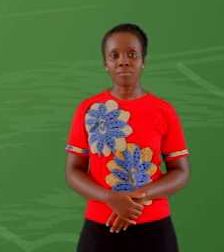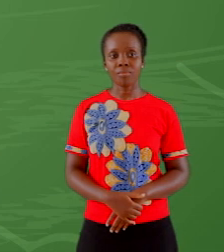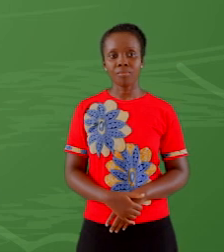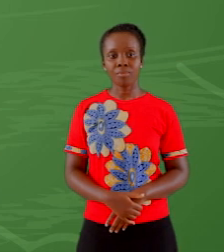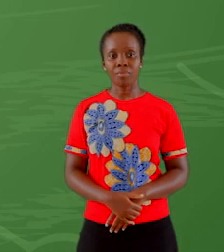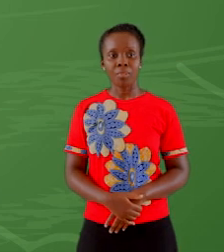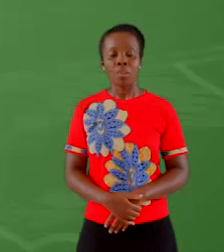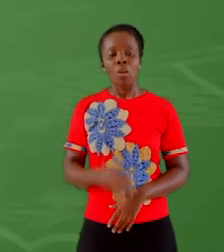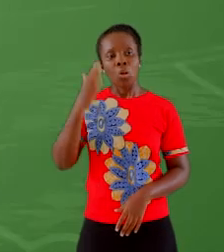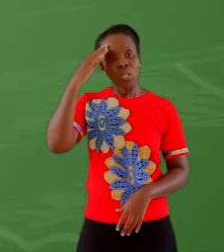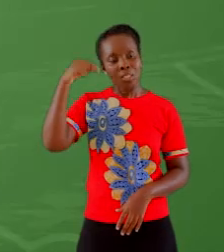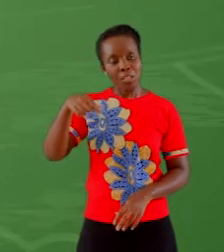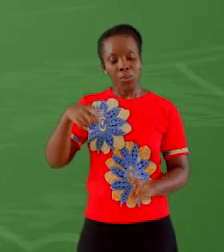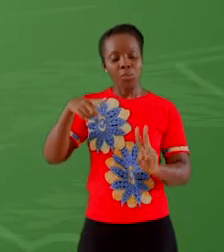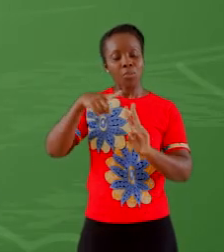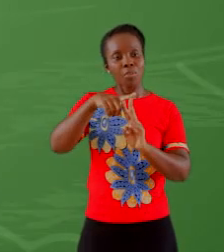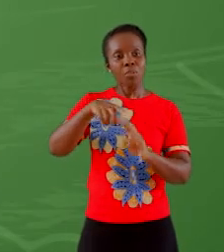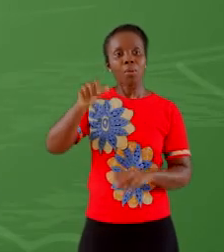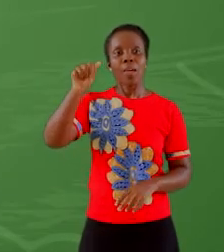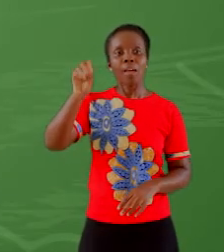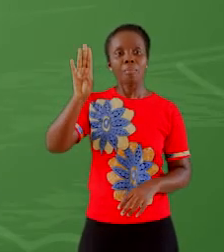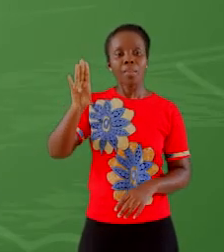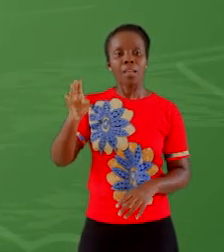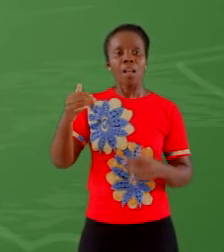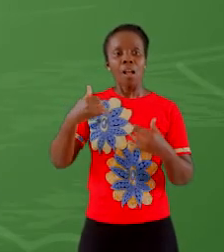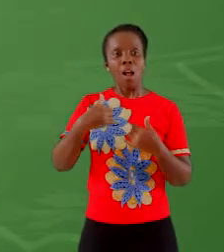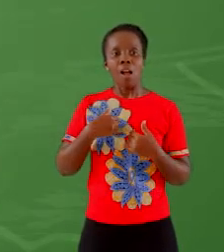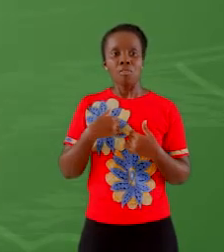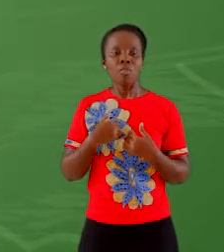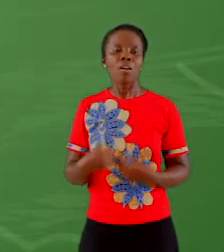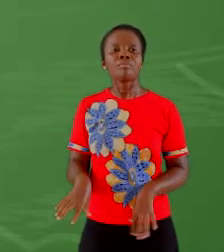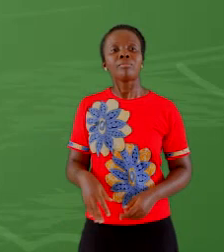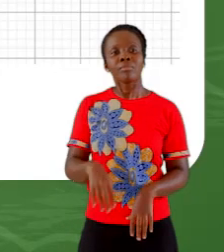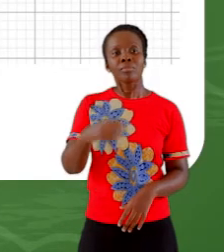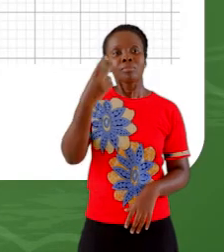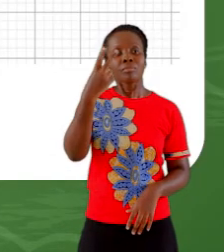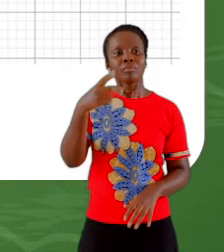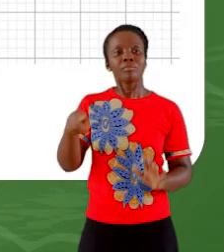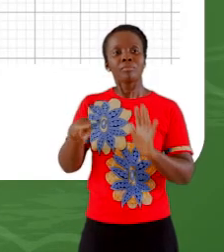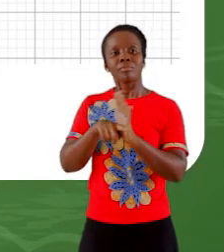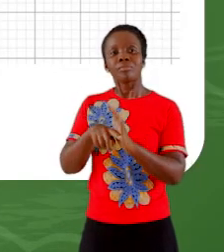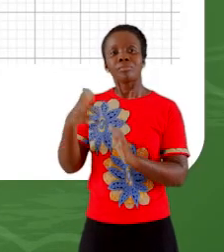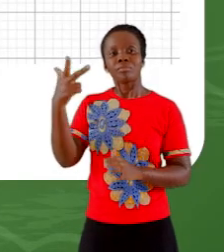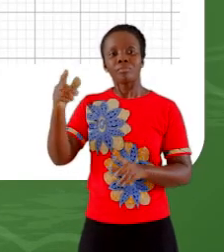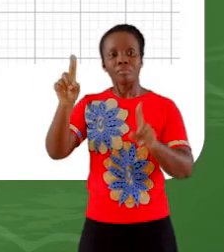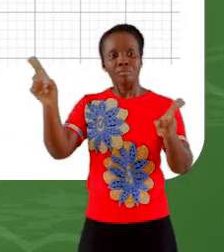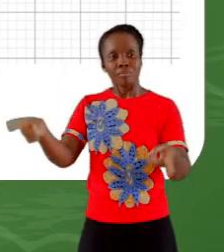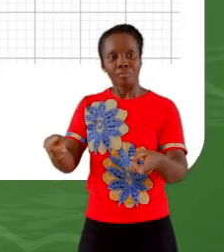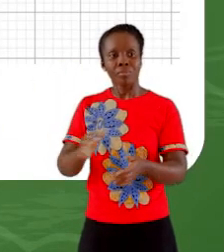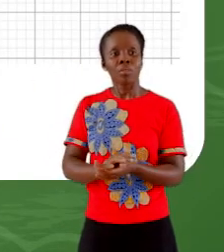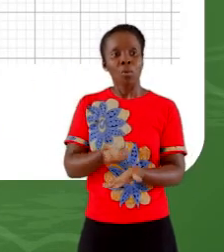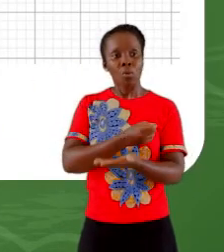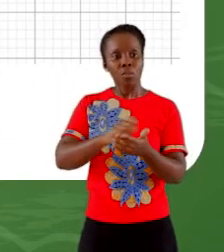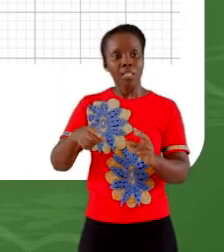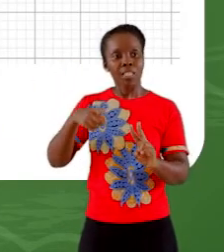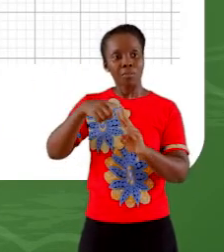On sait que le vecteur AB a pour coordonnées 2, moins 3. Donc, on écrit vecteur AB